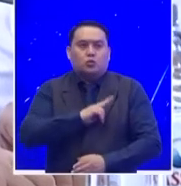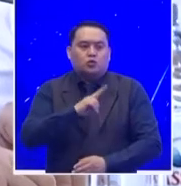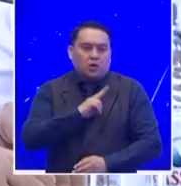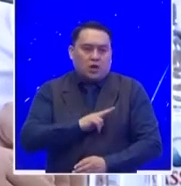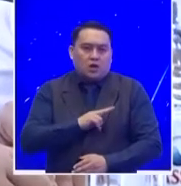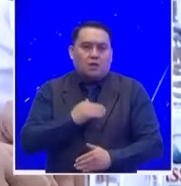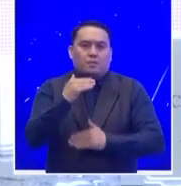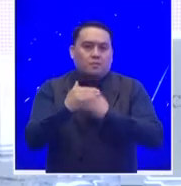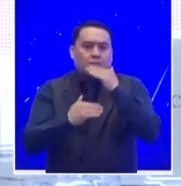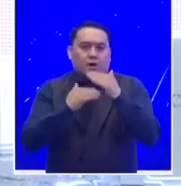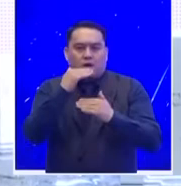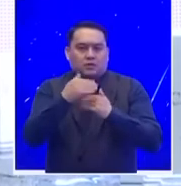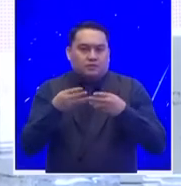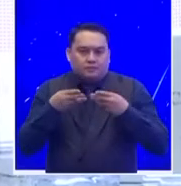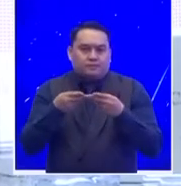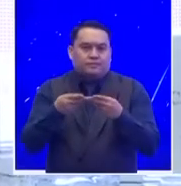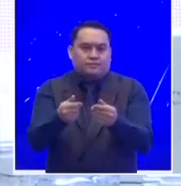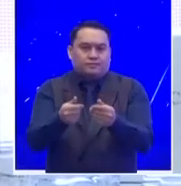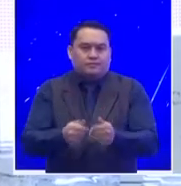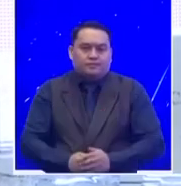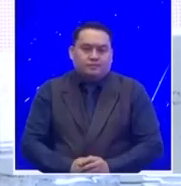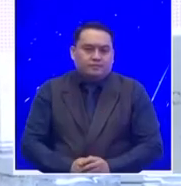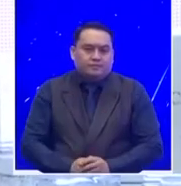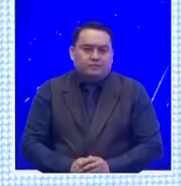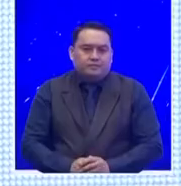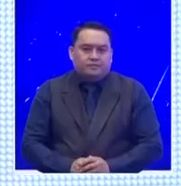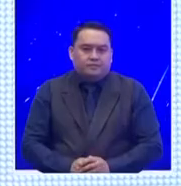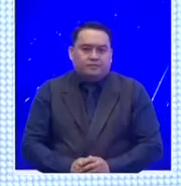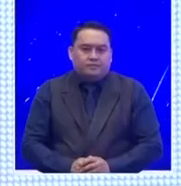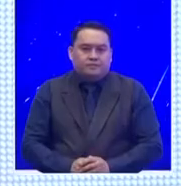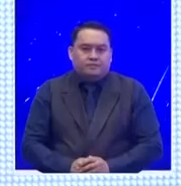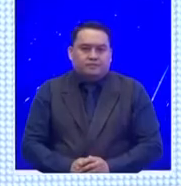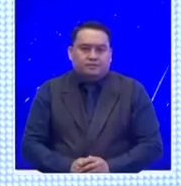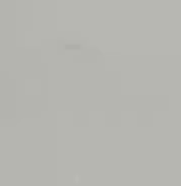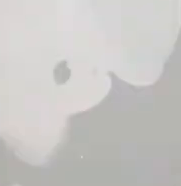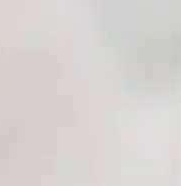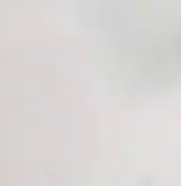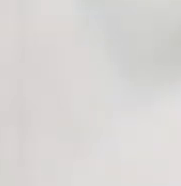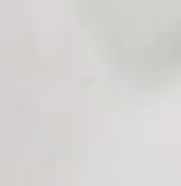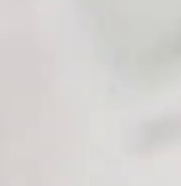жұмыстарының ілгерілеуіне ықпал етеді. Рахат Рахымжанов, Әсет Дүйсенбек, Жетісу арнасы.